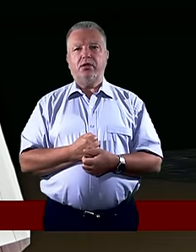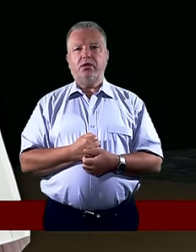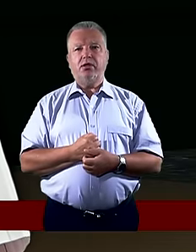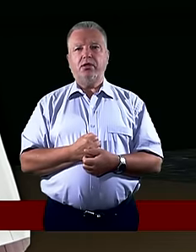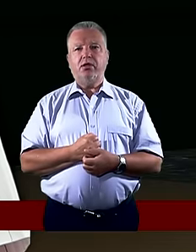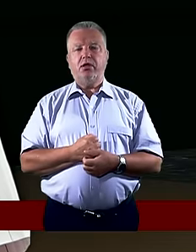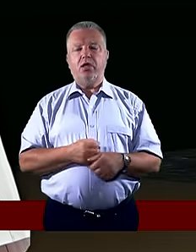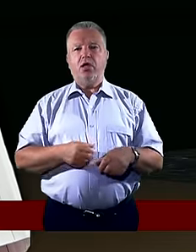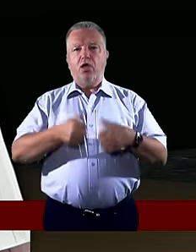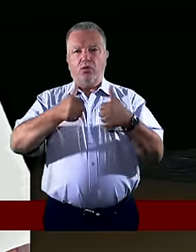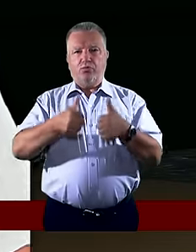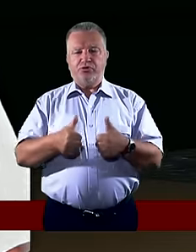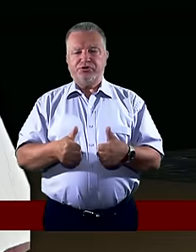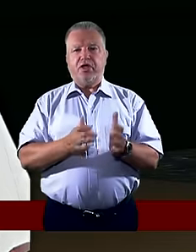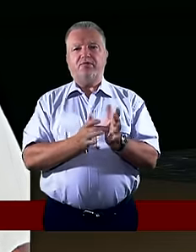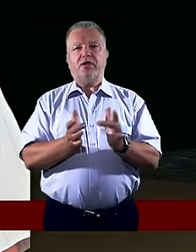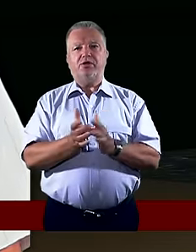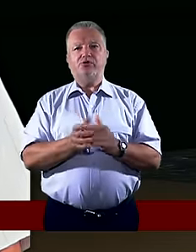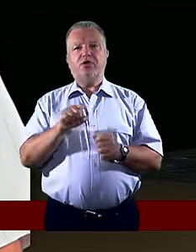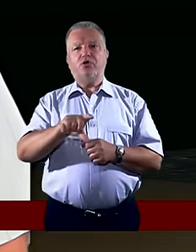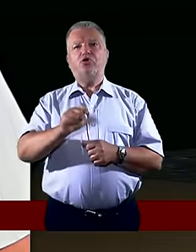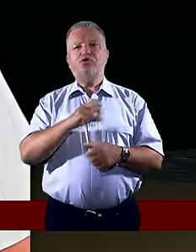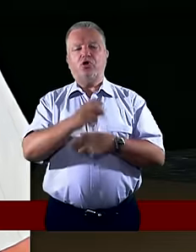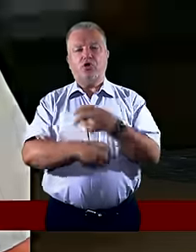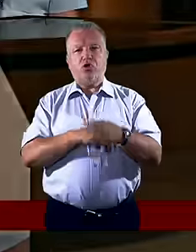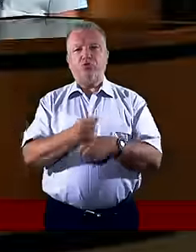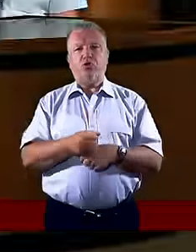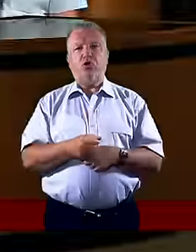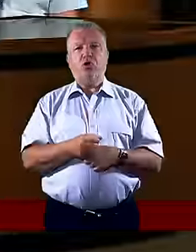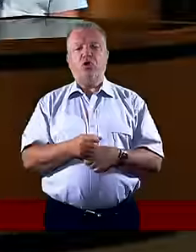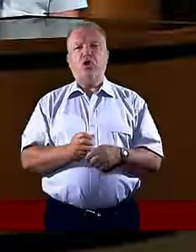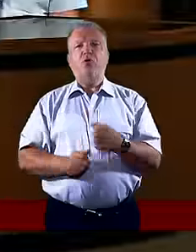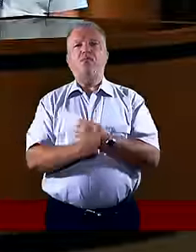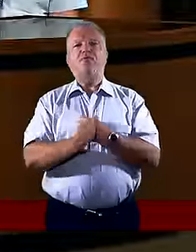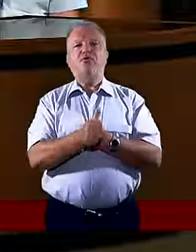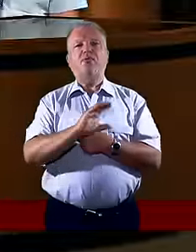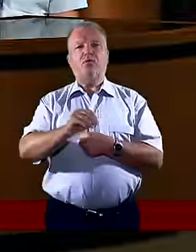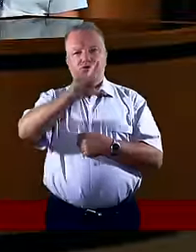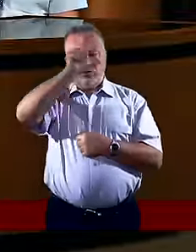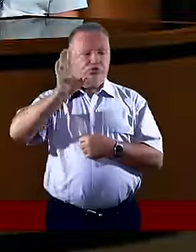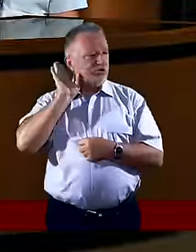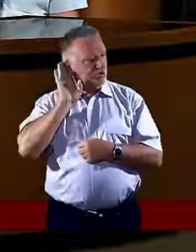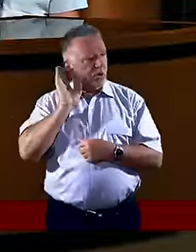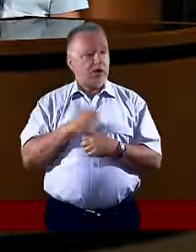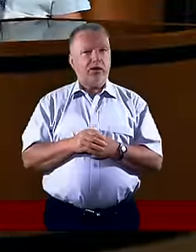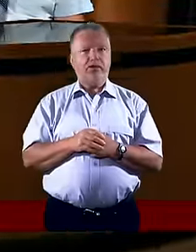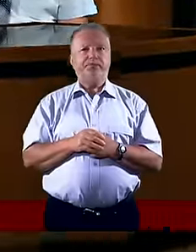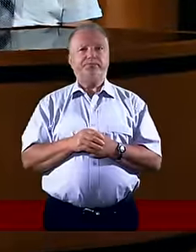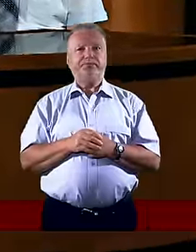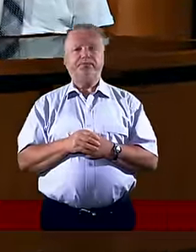i postawa, jaką zachowywał, i to, co czynił dla ludzi, powodowało to, że miał posłuch.